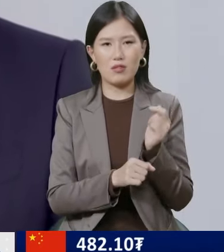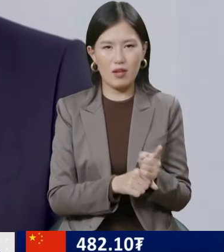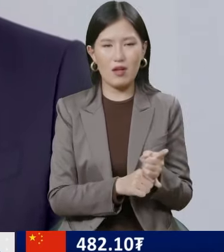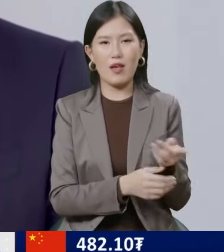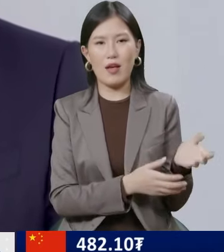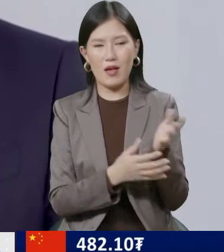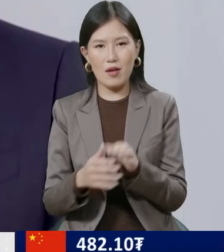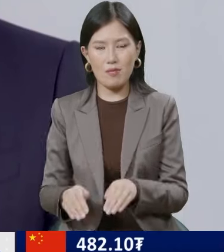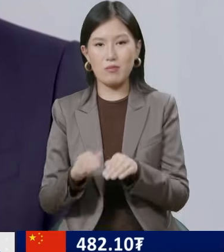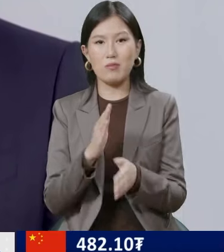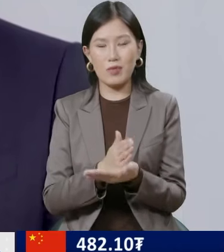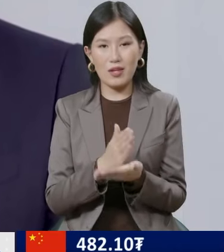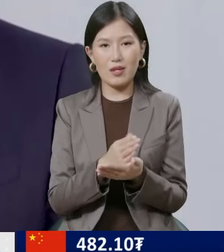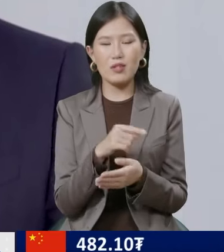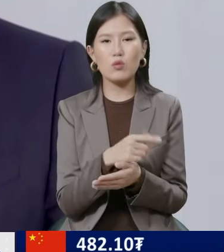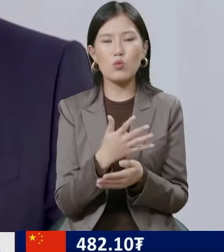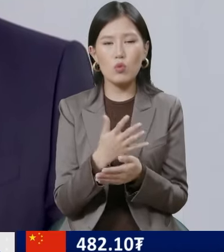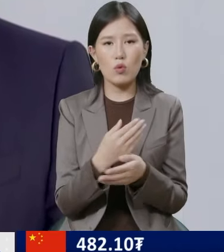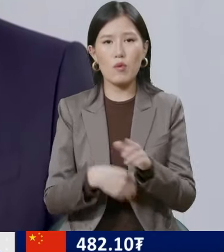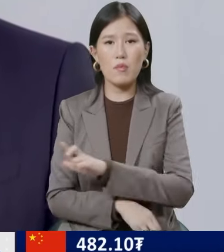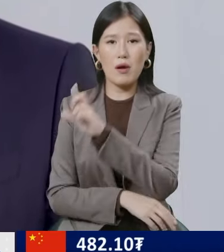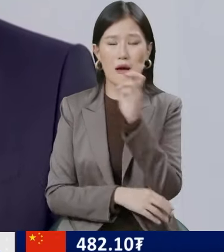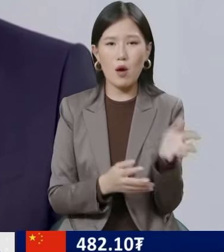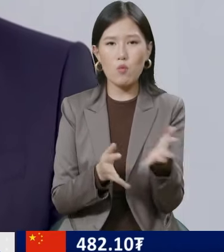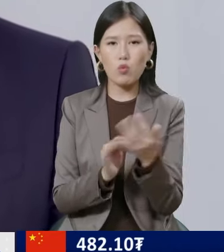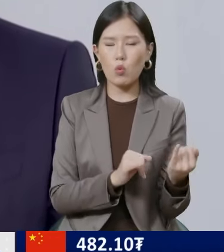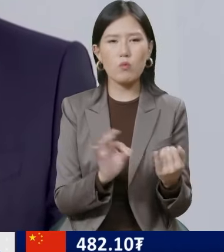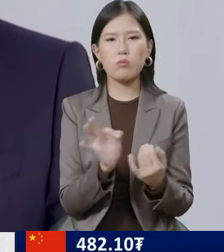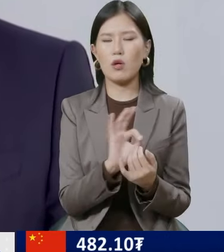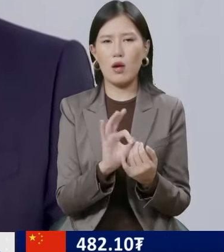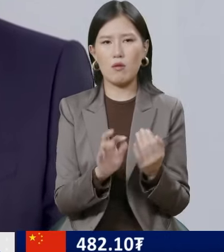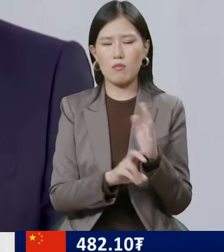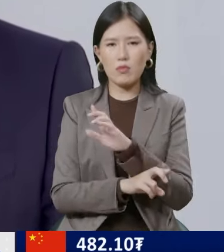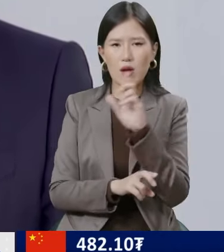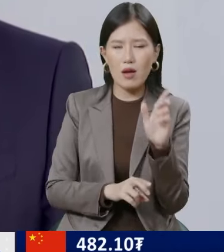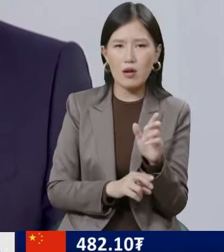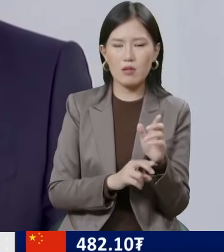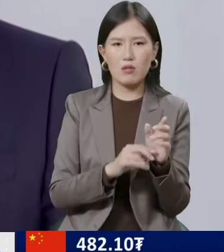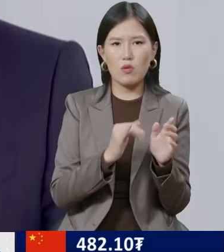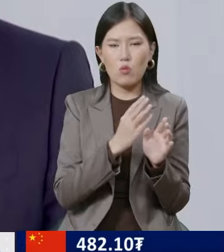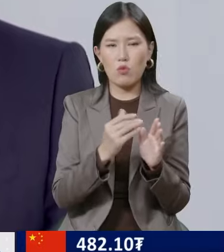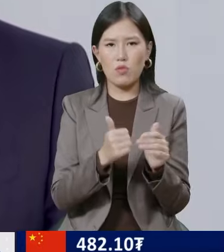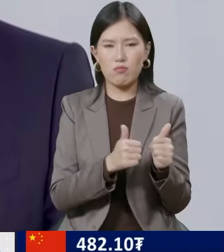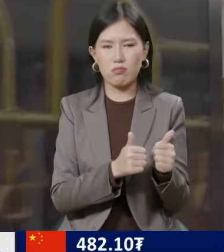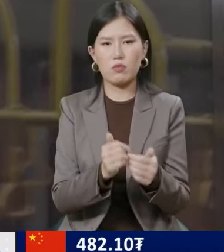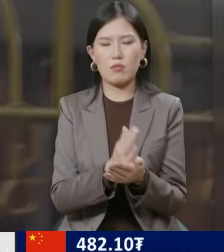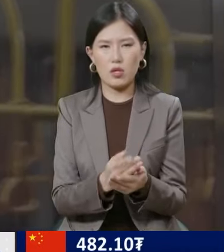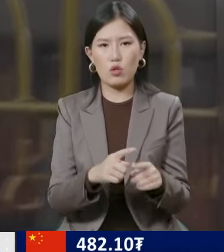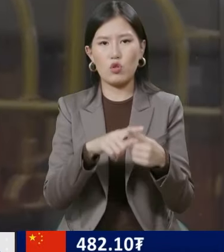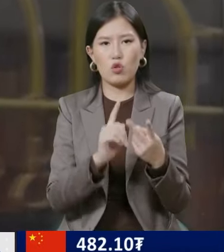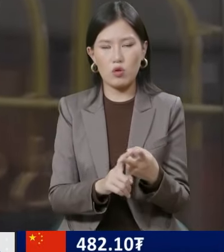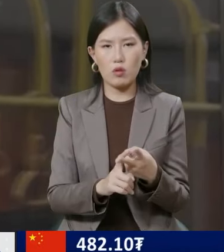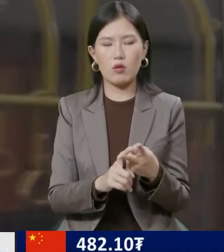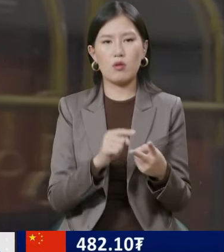маань бол байгальд экологт ээлтэй гэдгээрээ нэгдүгээр даваа тал байгаа. Хоёрдугаар бүрэн одоо цахилгаан цэнэгтэй